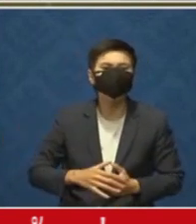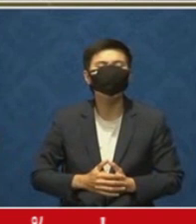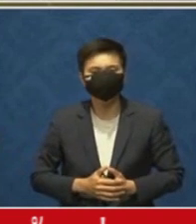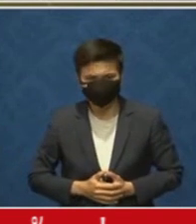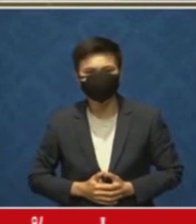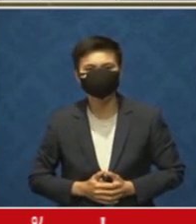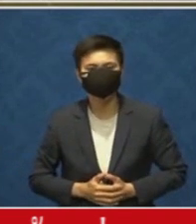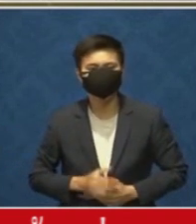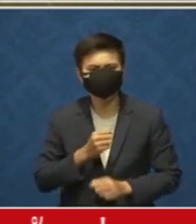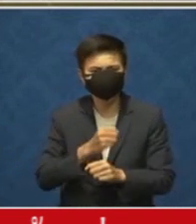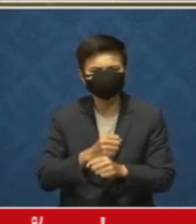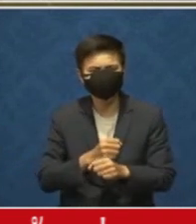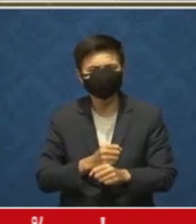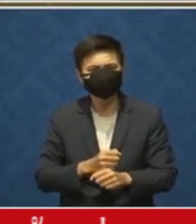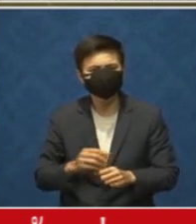าน